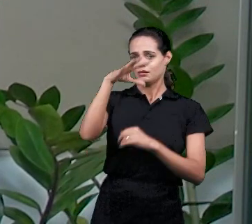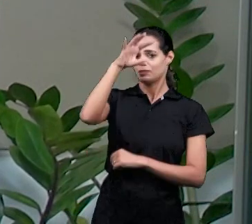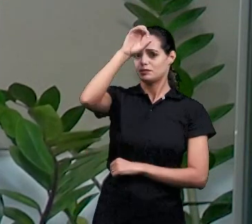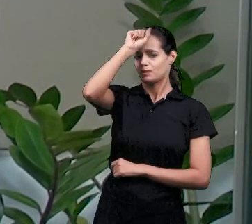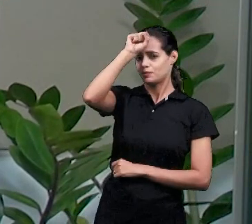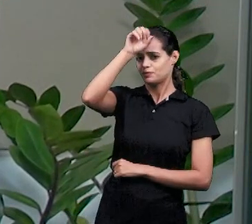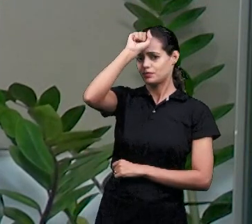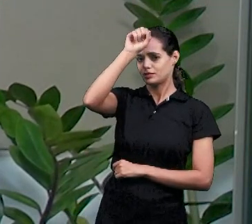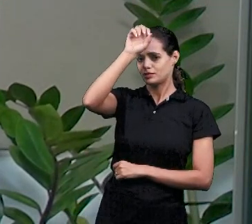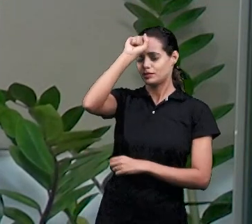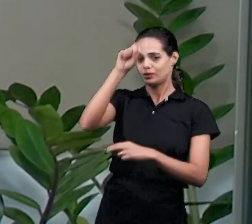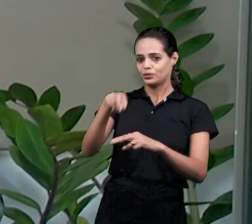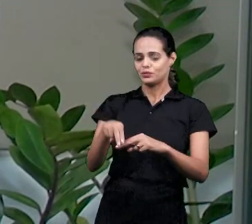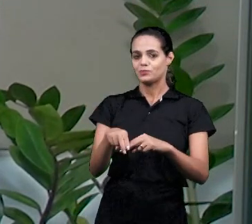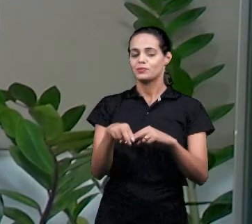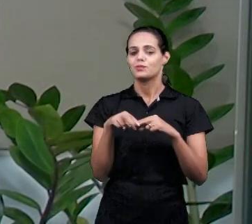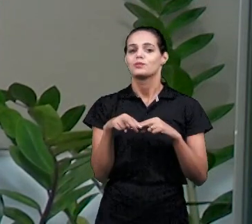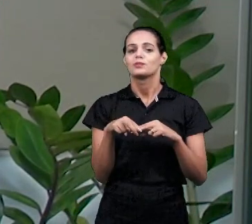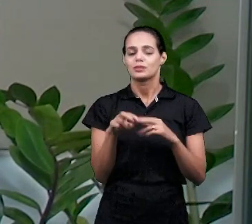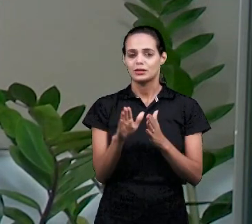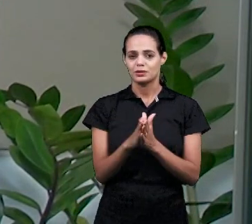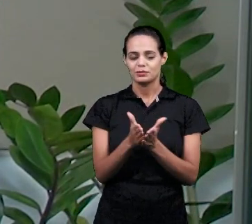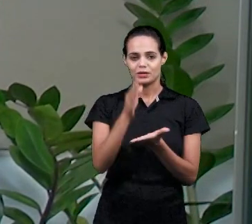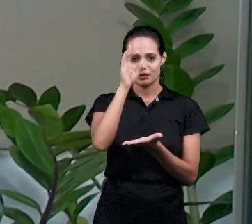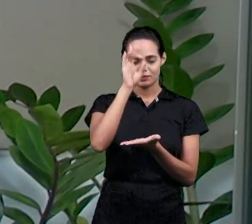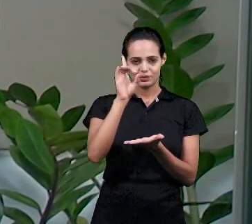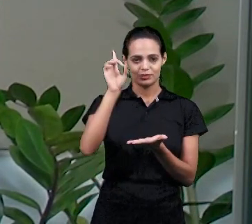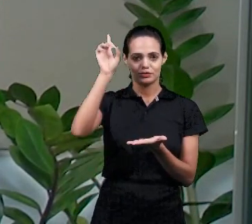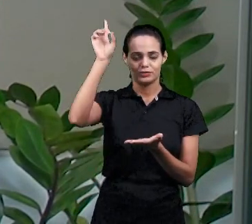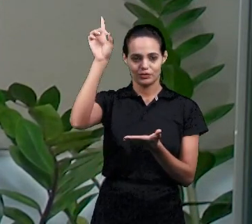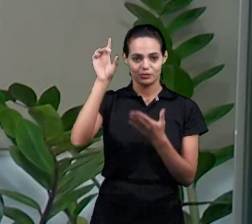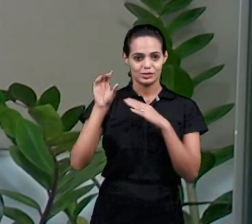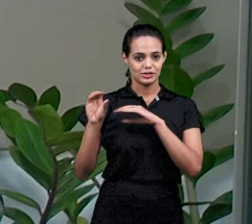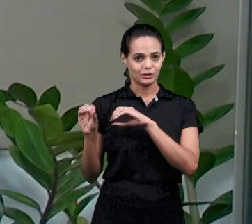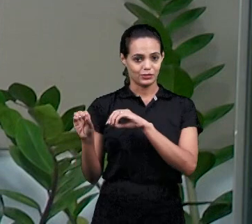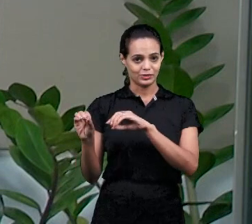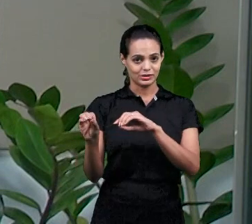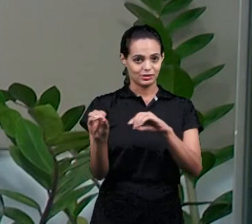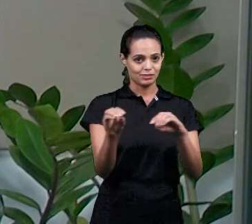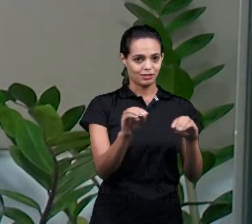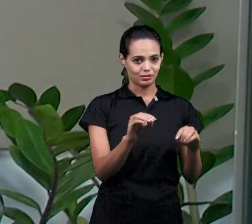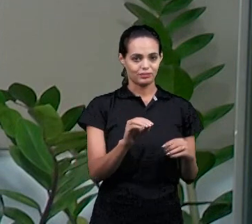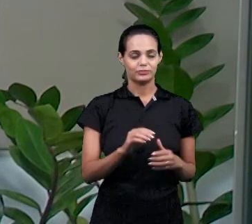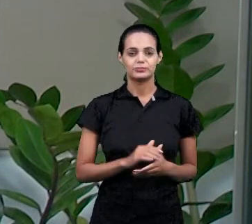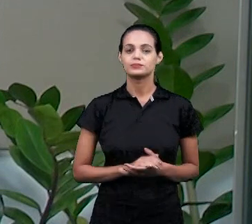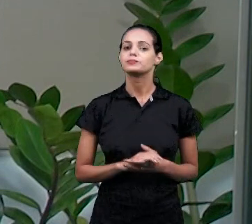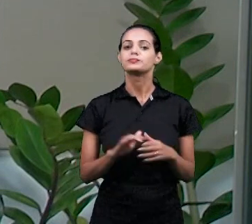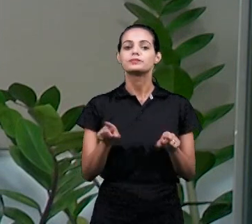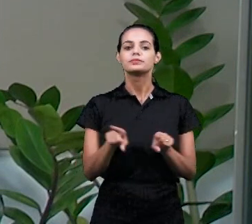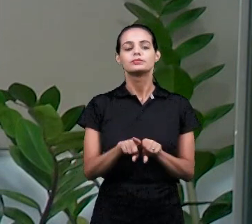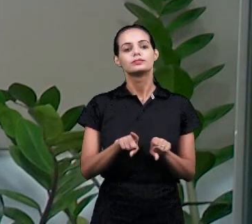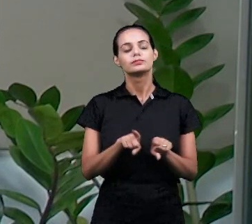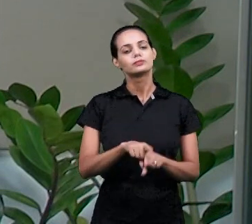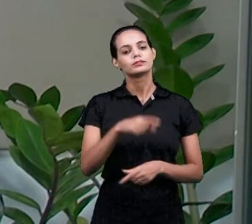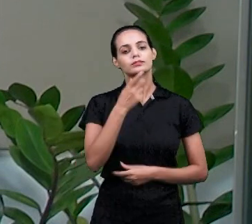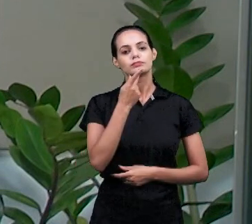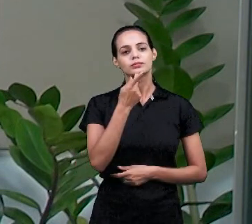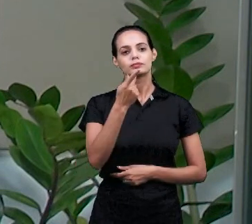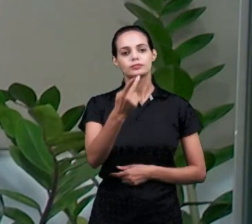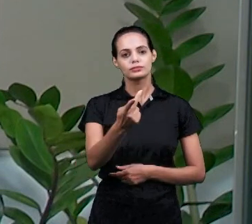la parole qui est apportée. Et aussi, on fait référence à la